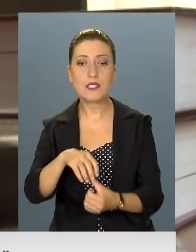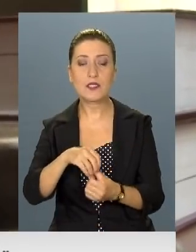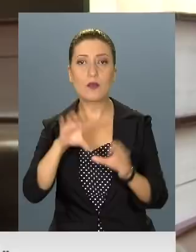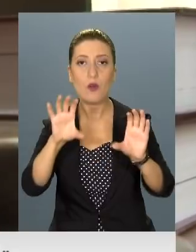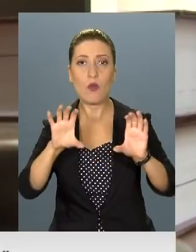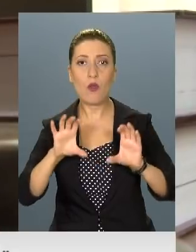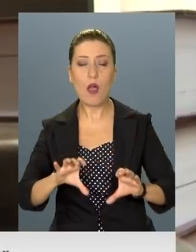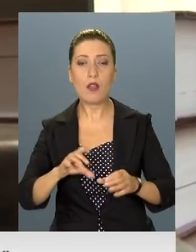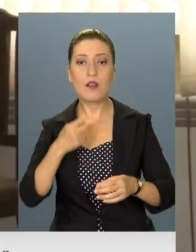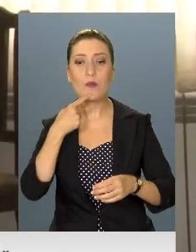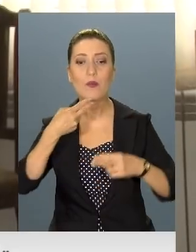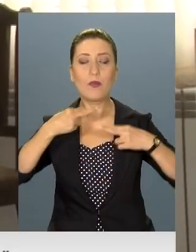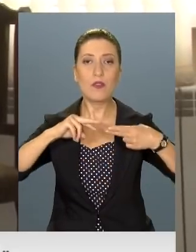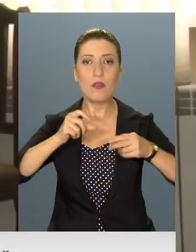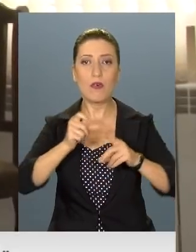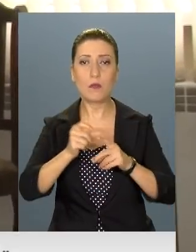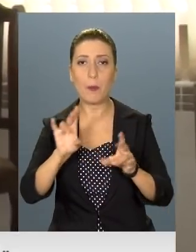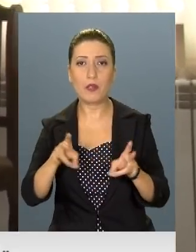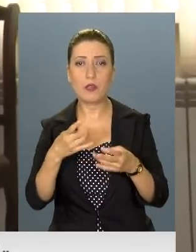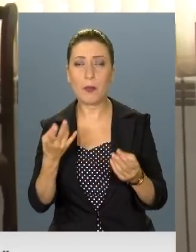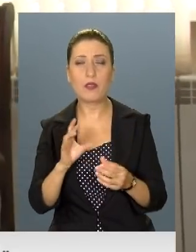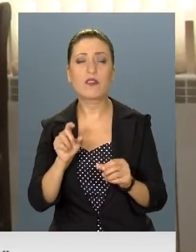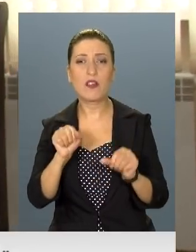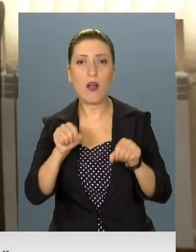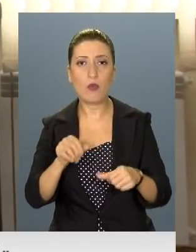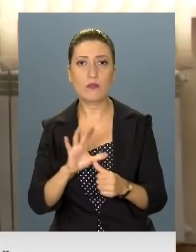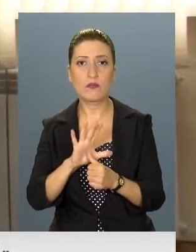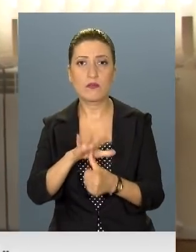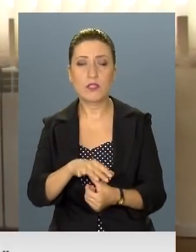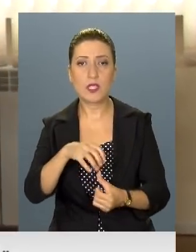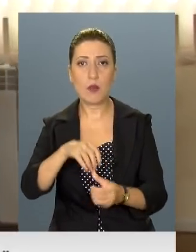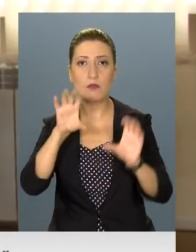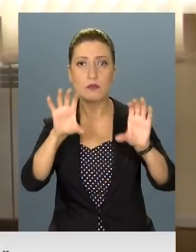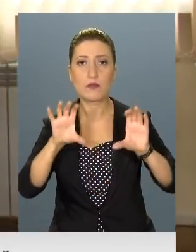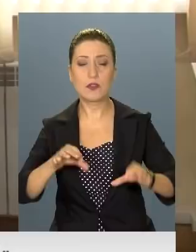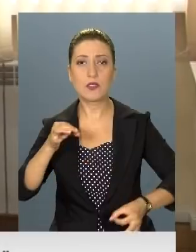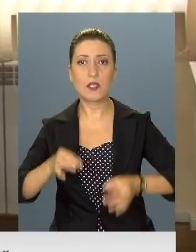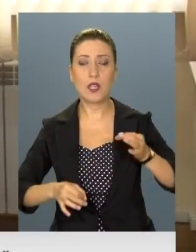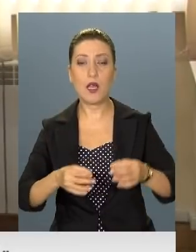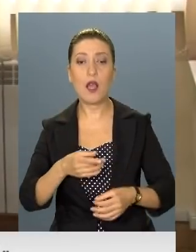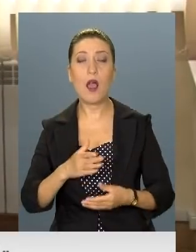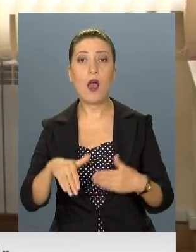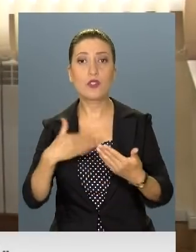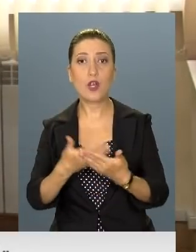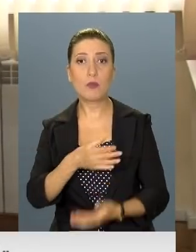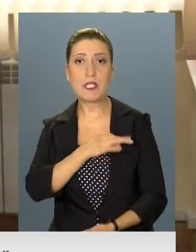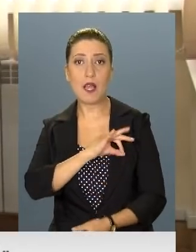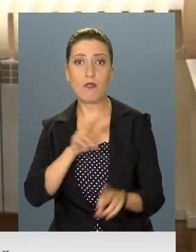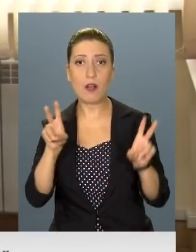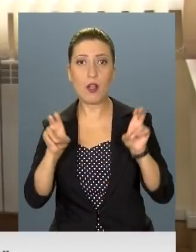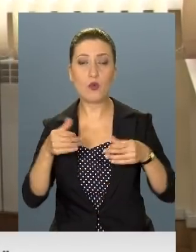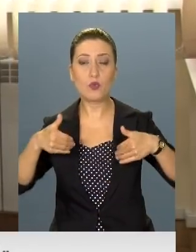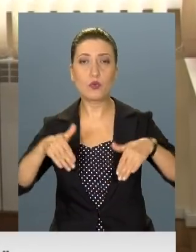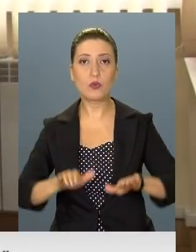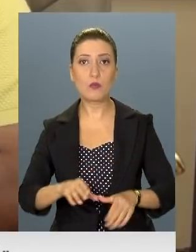բարախաղի միջոցով, դրանով կարող են հեղինակազրկել բարձր դատարանը որպես պետական ինստիտուտ։ Իրավական լուծում են առաջարկում։